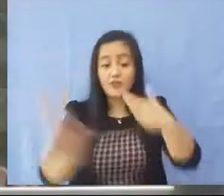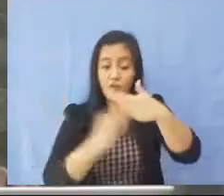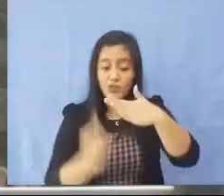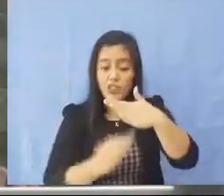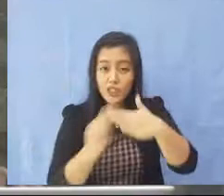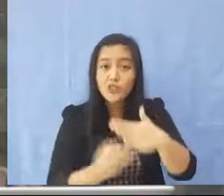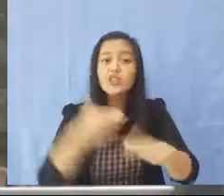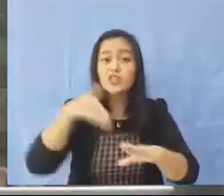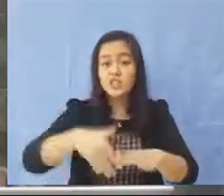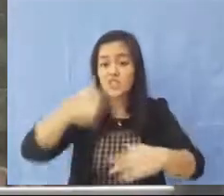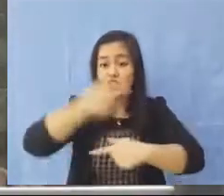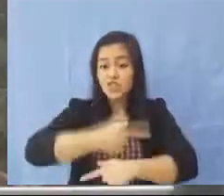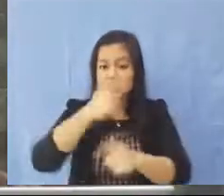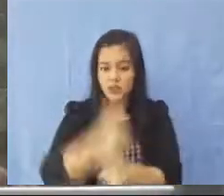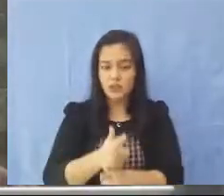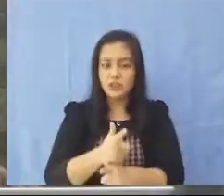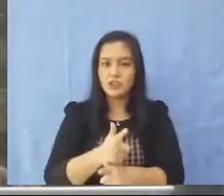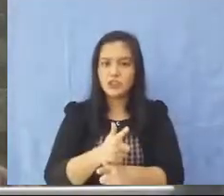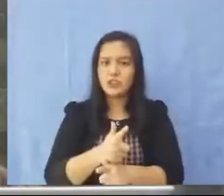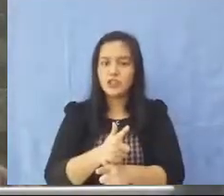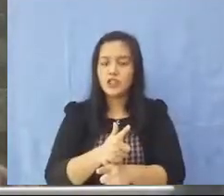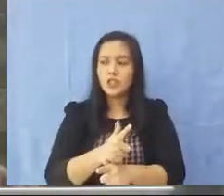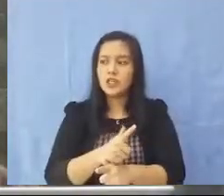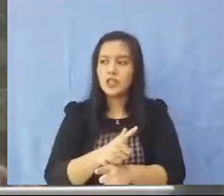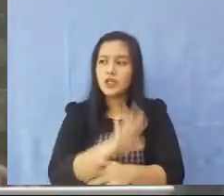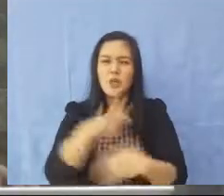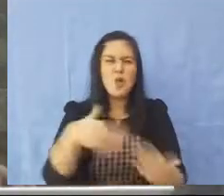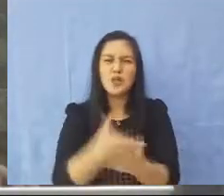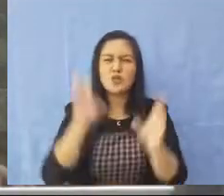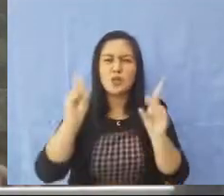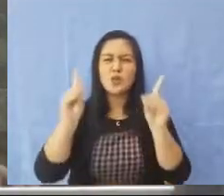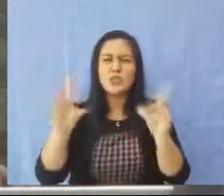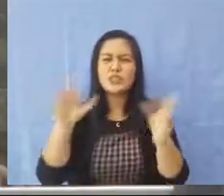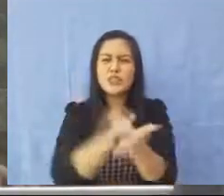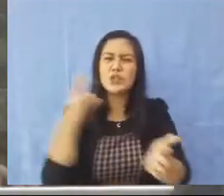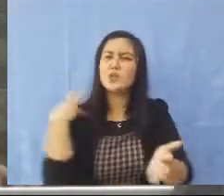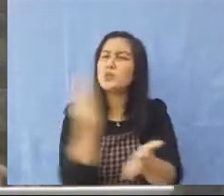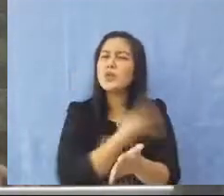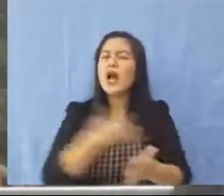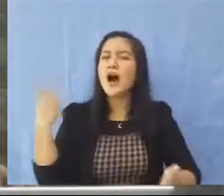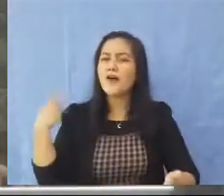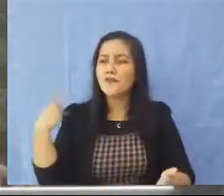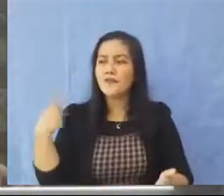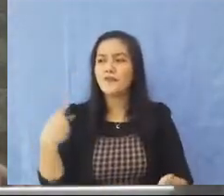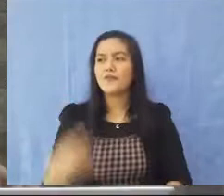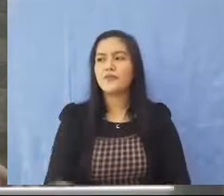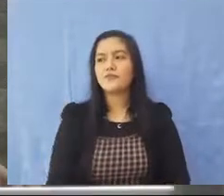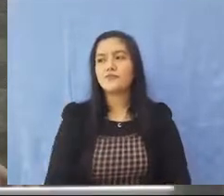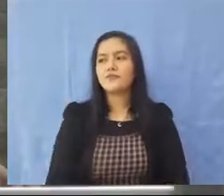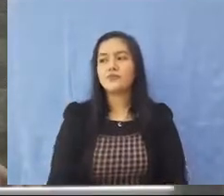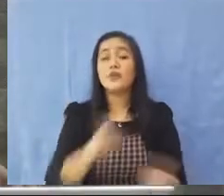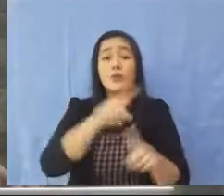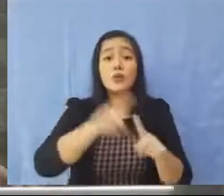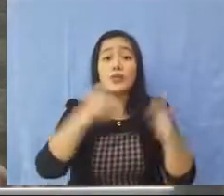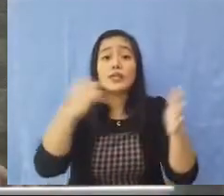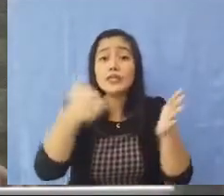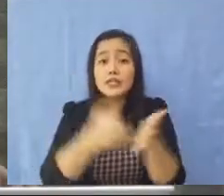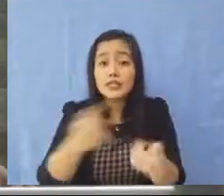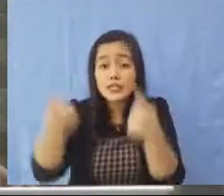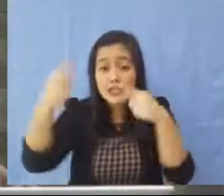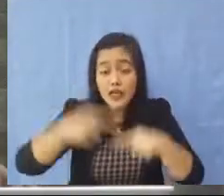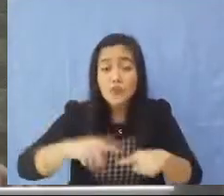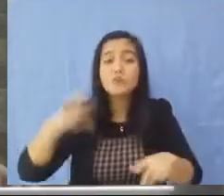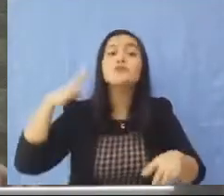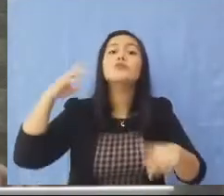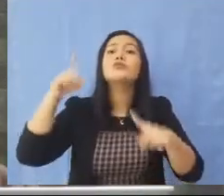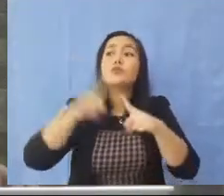pagdating, like for example, bigyan ko na lang kayo ng illustration for that. Yung standard po natin when it comes to clothing. Okay, when it